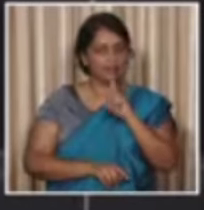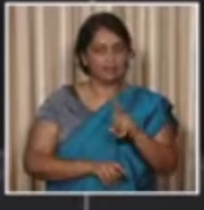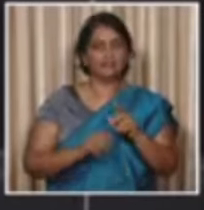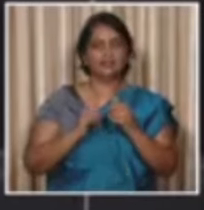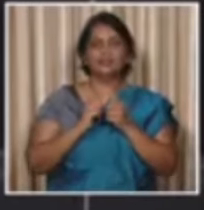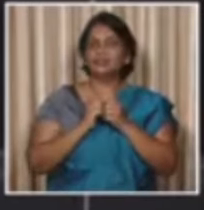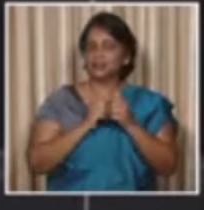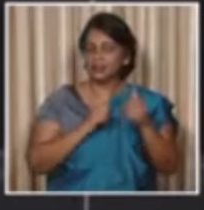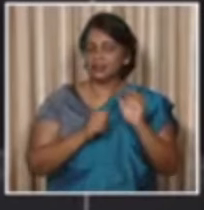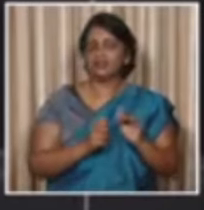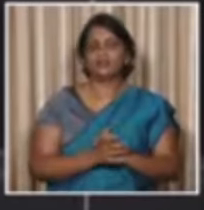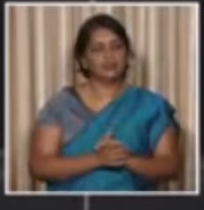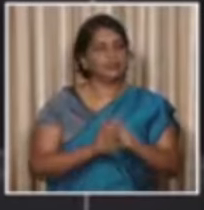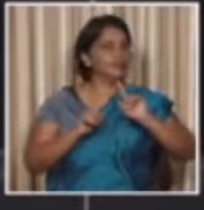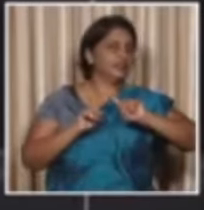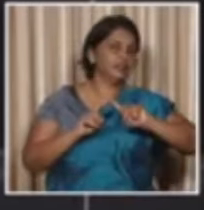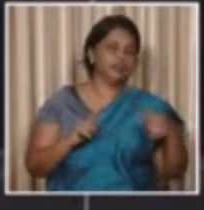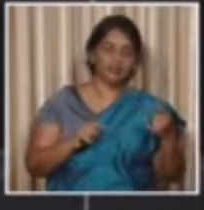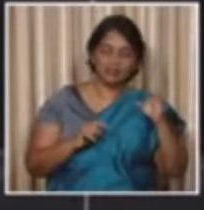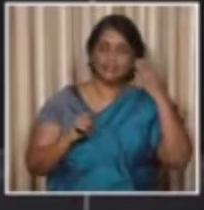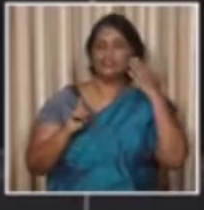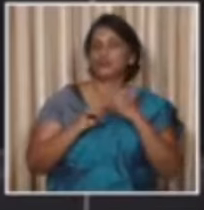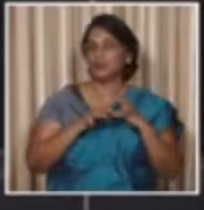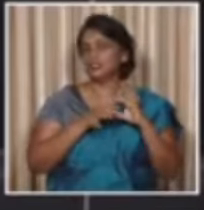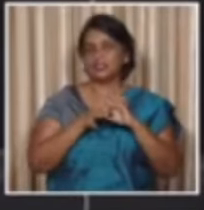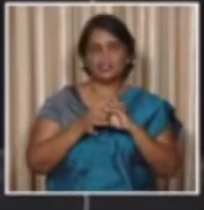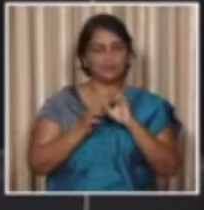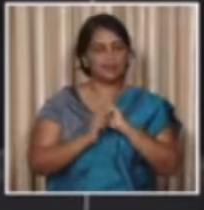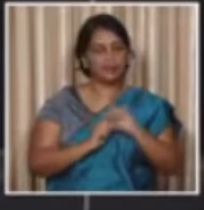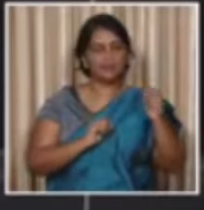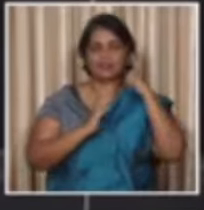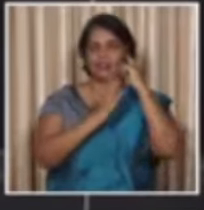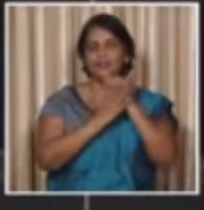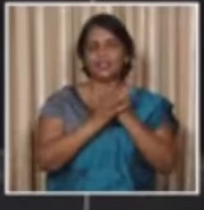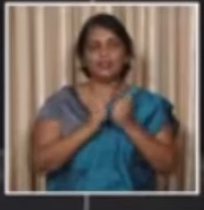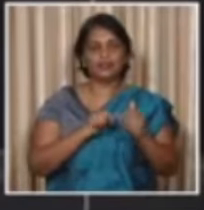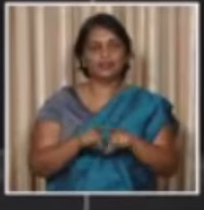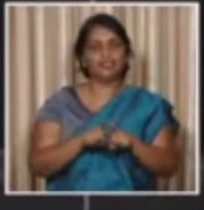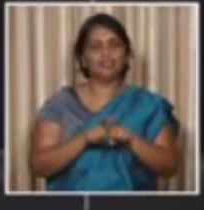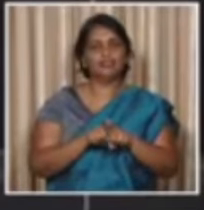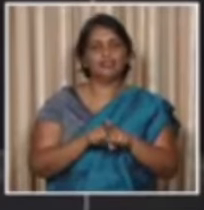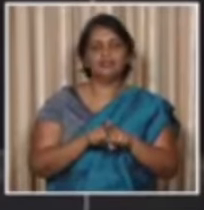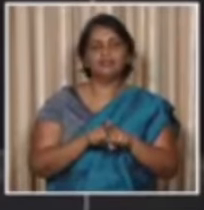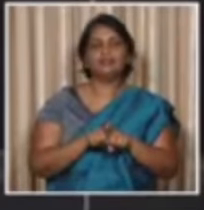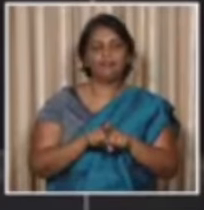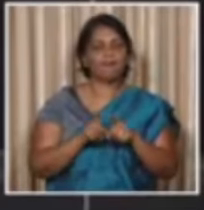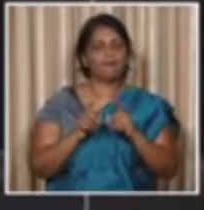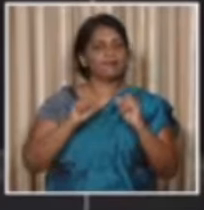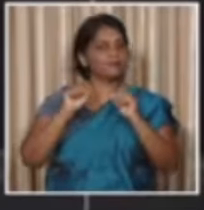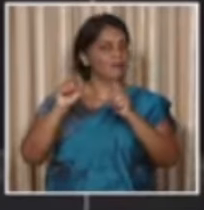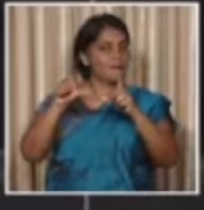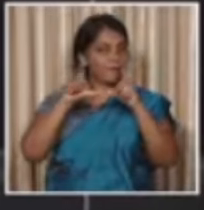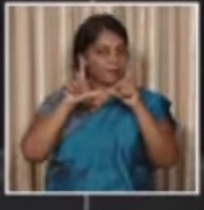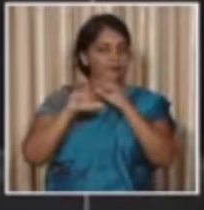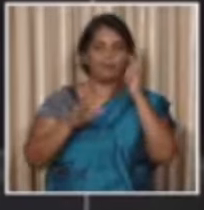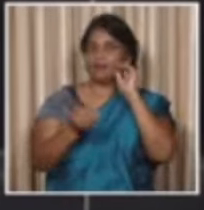කොටසක්, එක අනිත් කොටසට සම්බන්ධ නැති වුණත් මේ යෝජනාව ඉදිරිපත් කරලා තිබෙන්නේ සෑමයි. මාර්ගගත